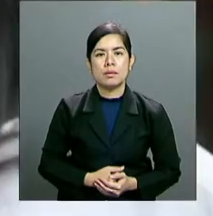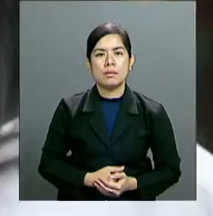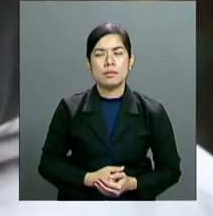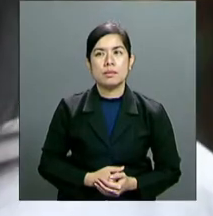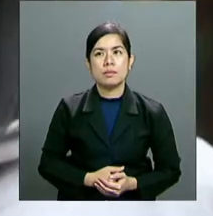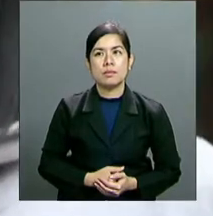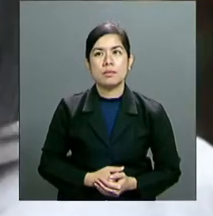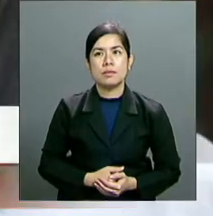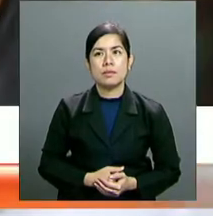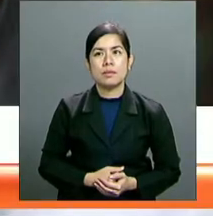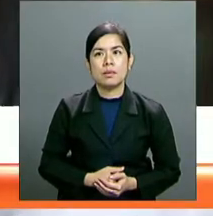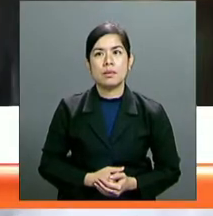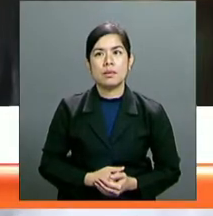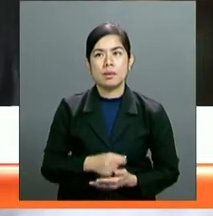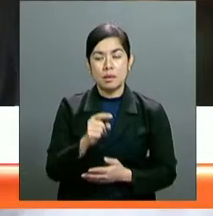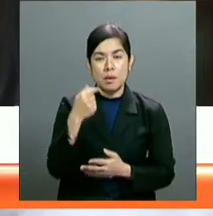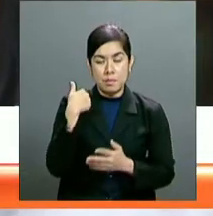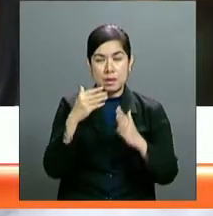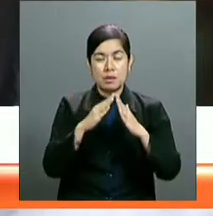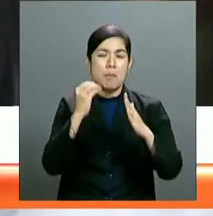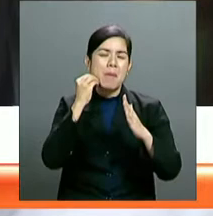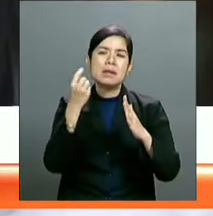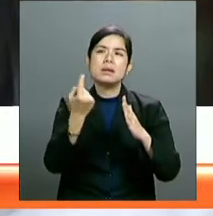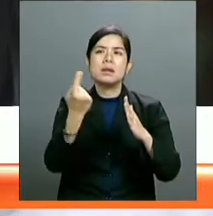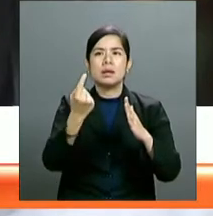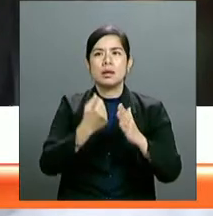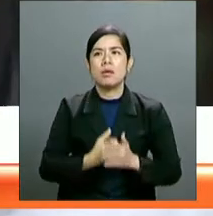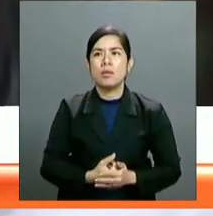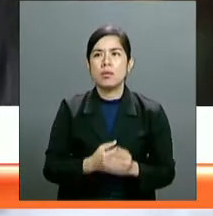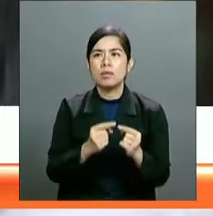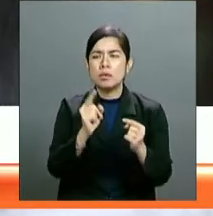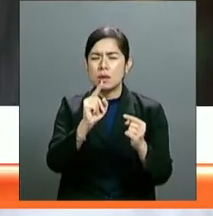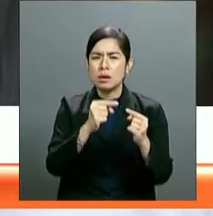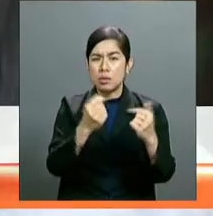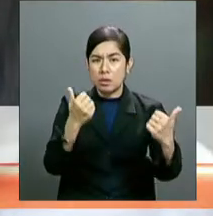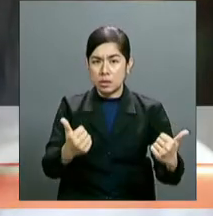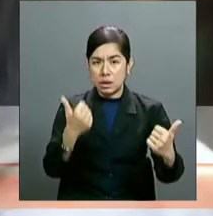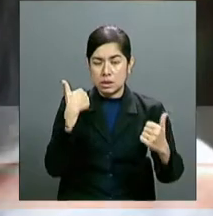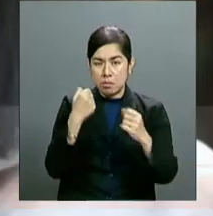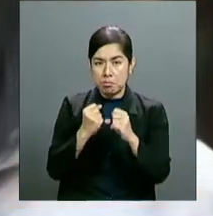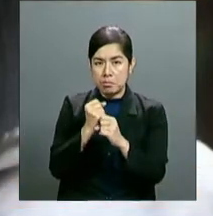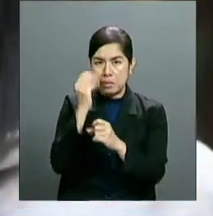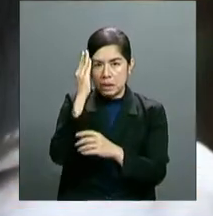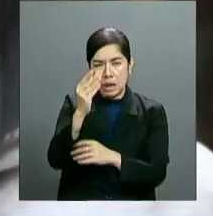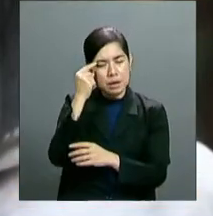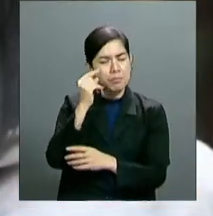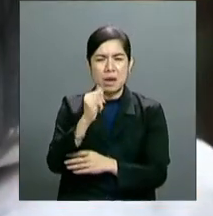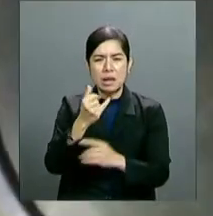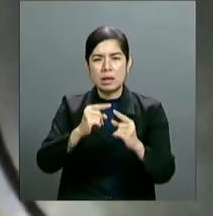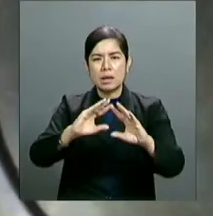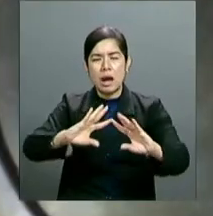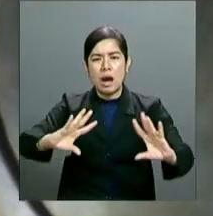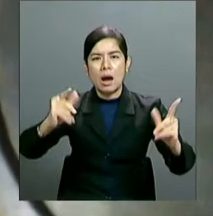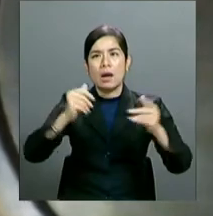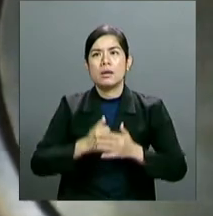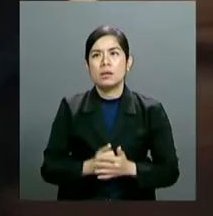บือพึข้อค่ะบือพึข้อก็เหลือหลามเดียวนะที่เมื่อวานที่เราบอกก็คือตอนนี้ปีหน้าอาจจะไม่แน่เหมือนกันว่าจะหายไปเลยหรือเปล่านี่ค่ะมีแ